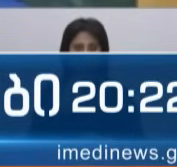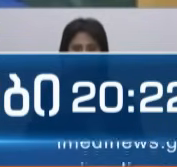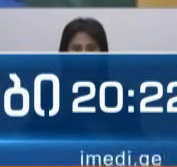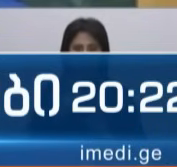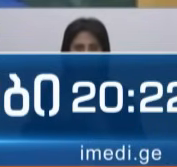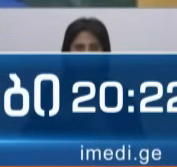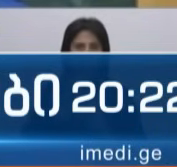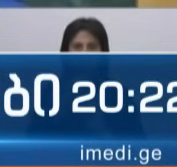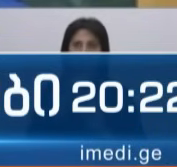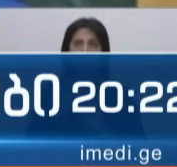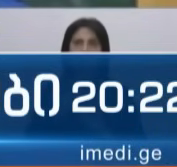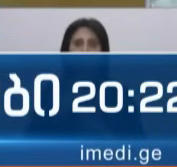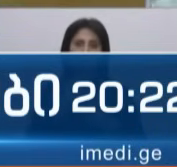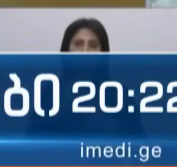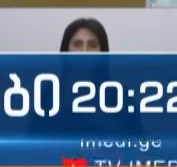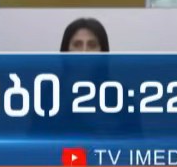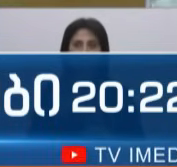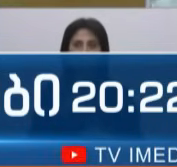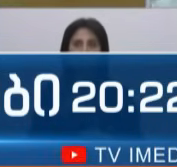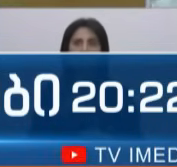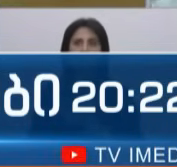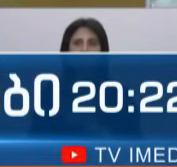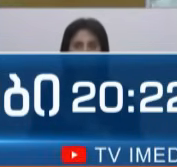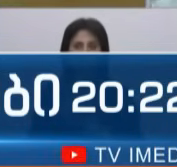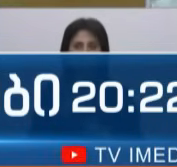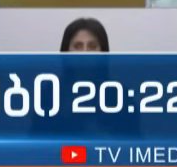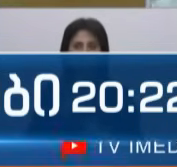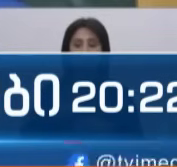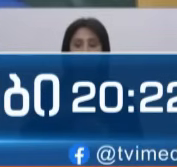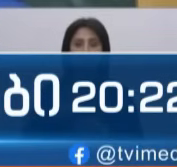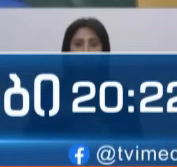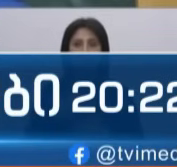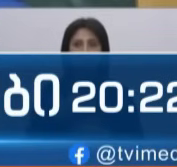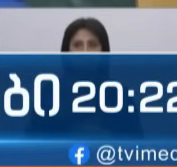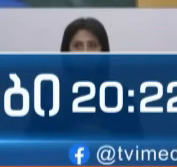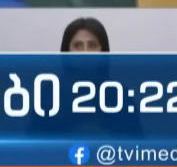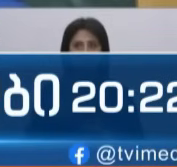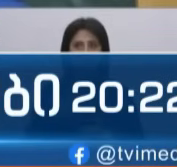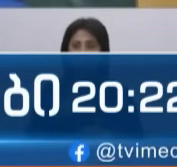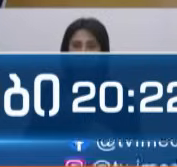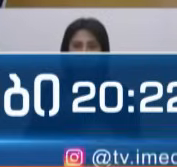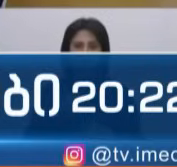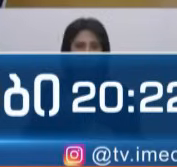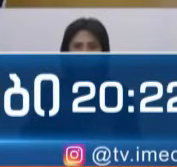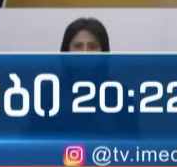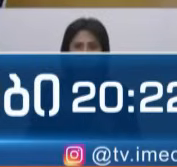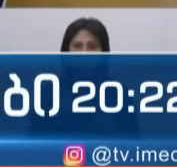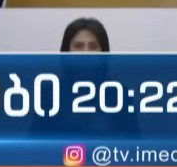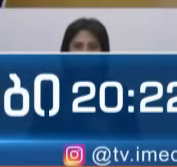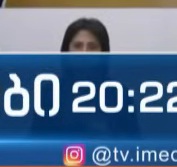თავზე, ვისაუბრ, რომ მე ვახსენე, რაც გავაკეთეთ ჩვენს გუნდთან ერთად, ჩვენ ადგილას რო ვიყო, არ დავსვათი